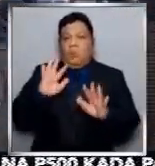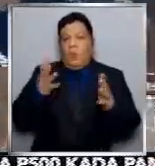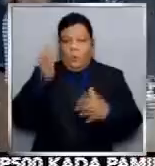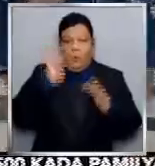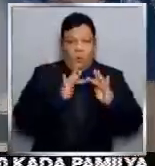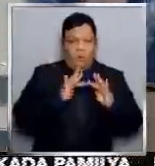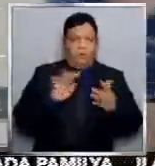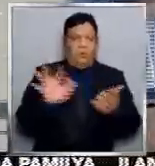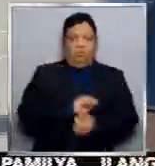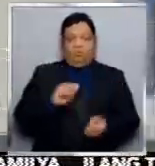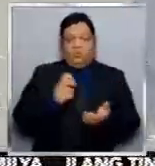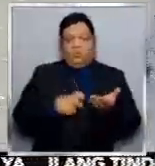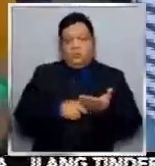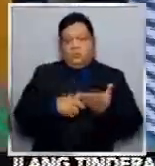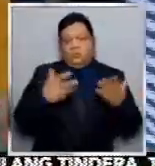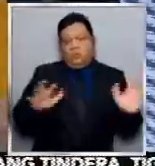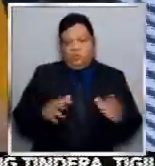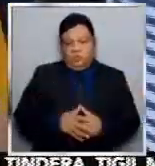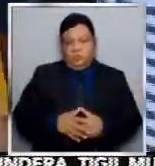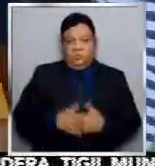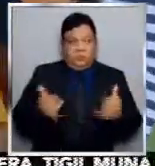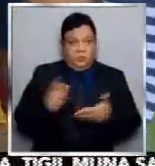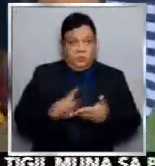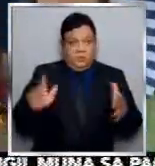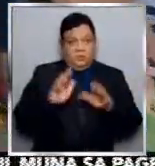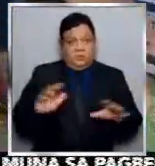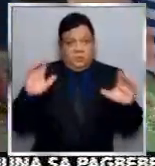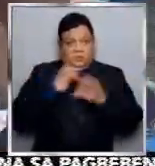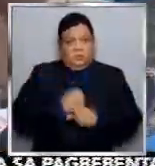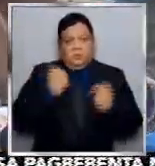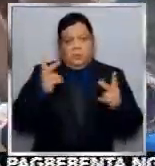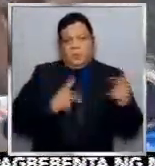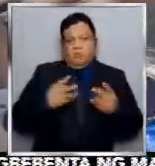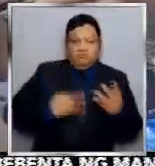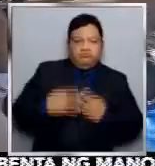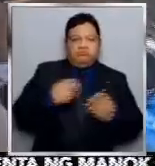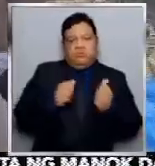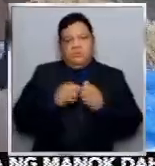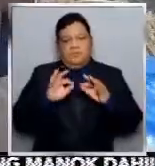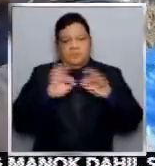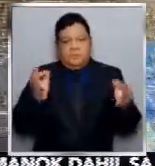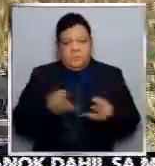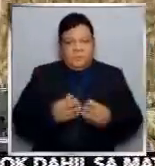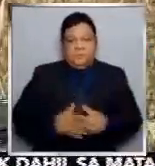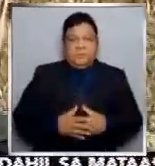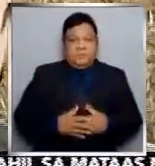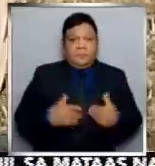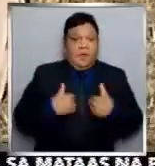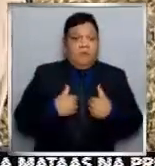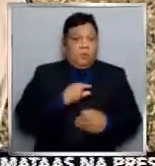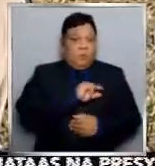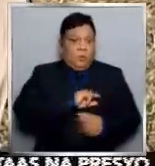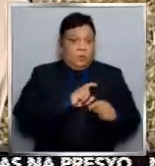tickets. At dahil weekend, marami mga nakibanding kasama ang pamilya. Mayroon din mga nag-quality time kasama ang